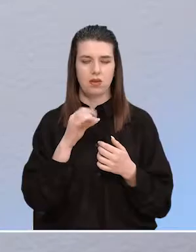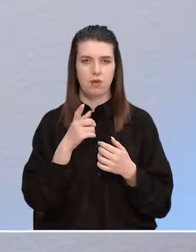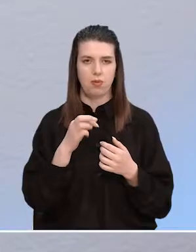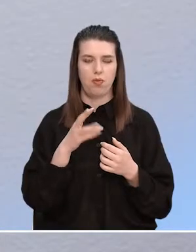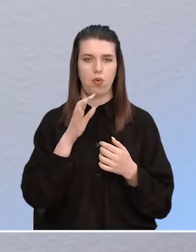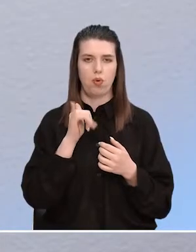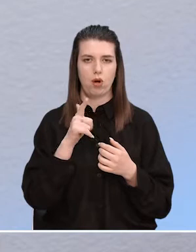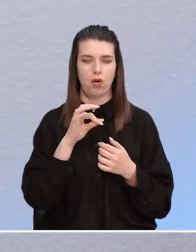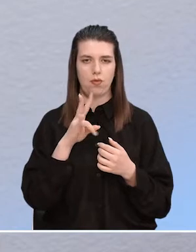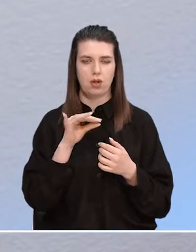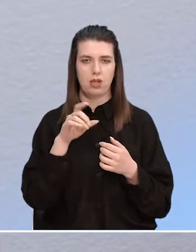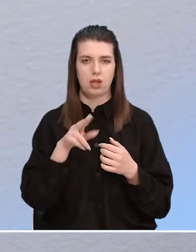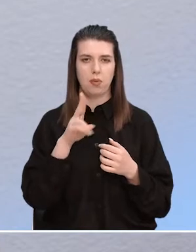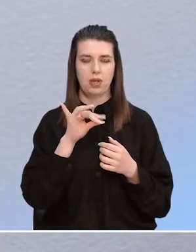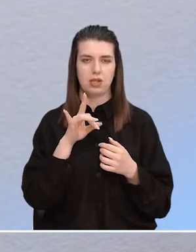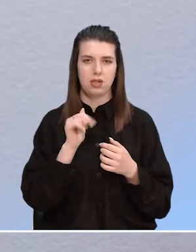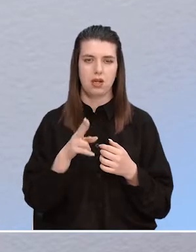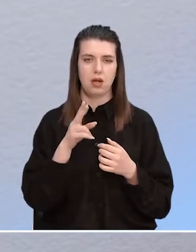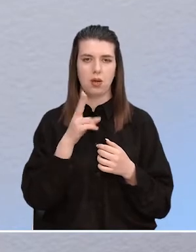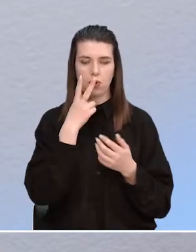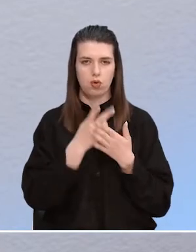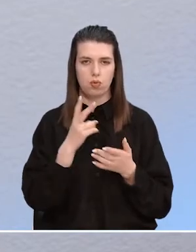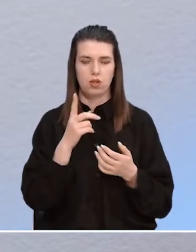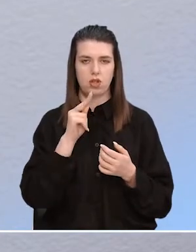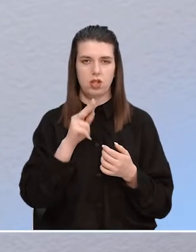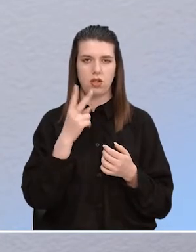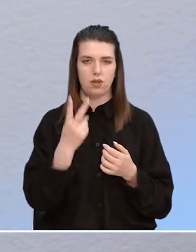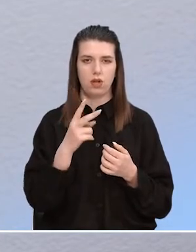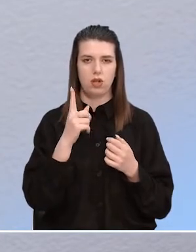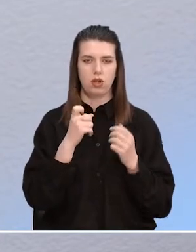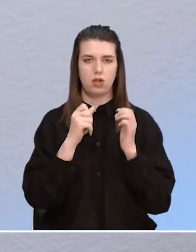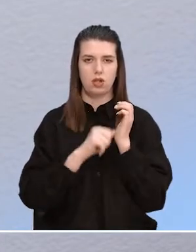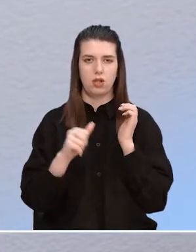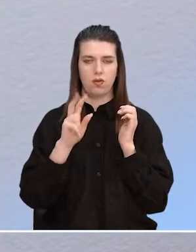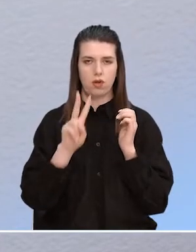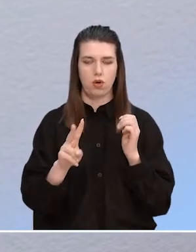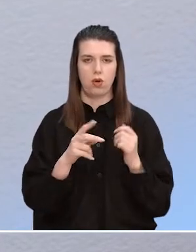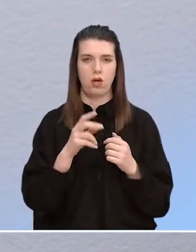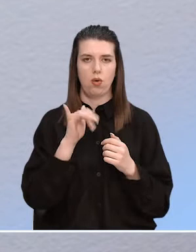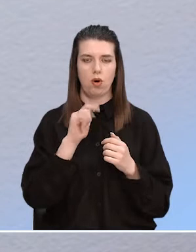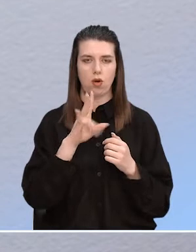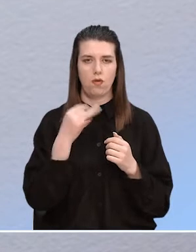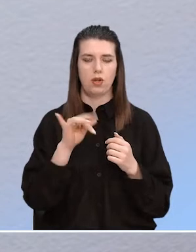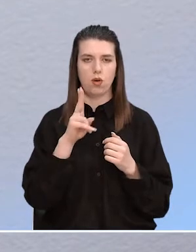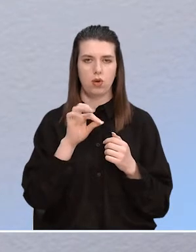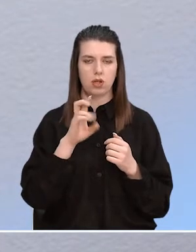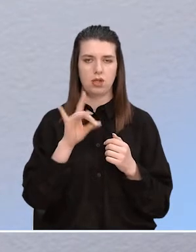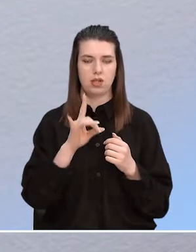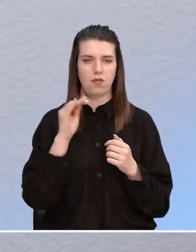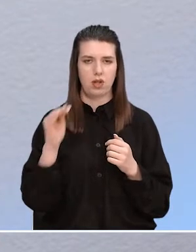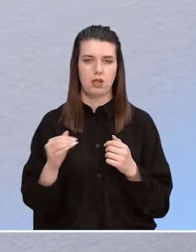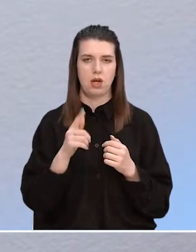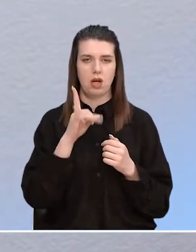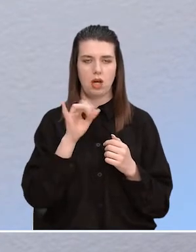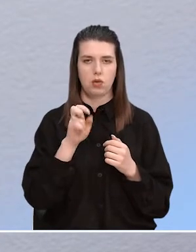в отношении подозреваемого возбуждено уголовное дело по признакам преступления предусмотренного частью 2 статьи 162 уголовного